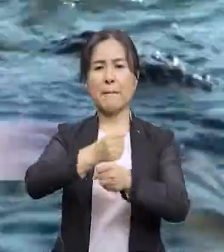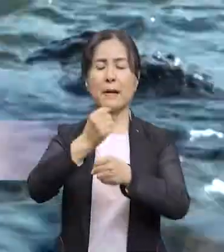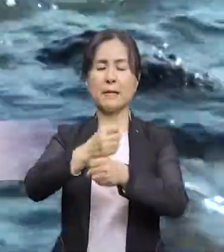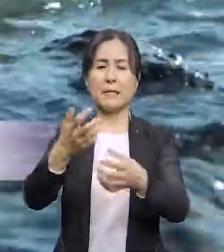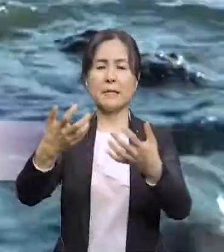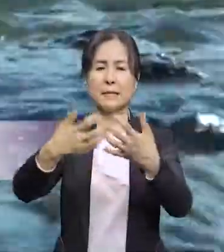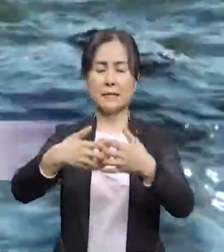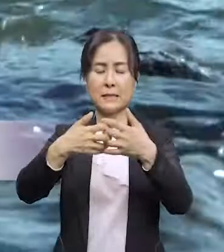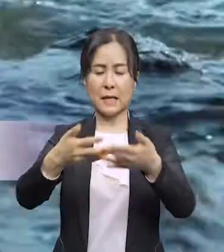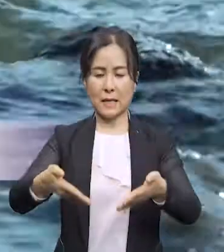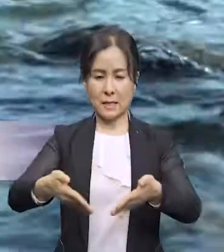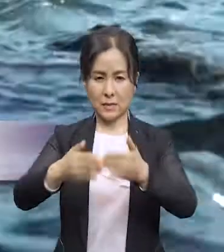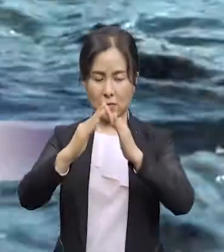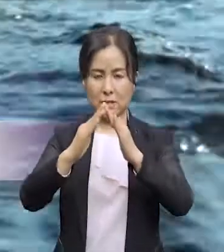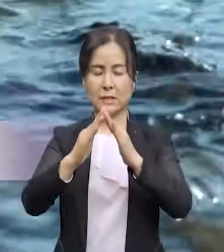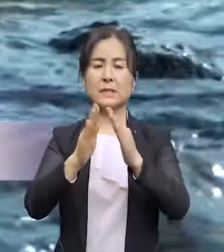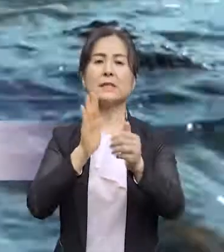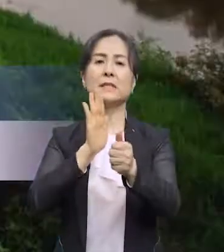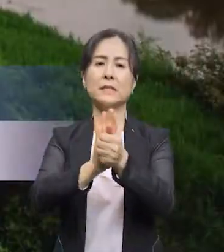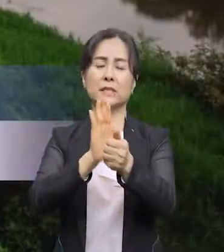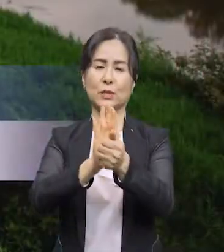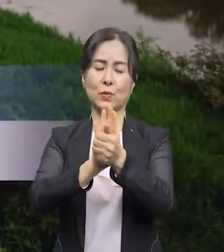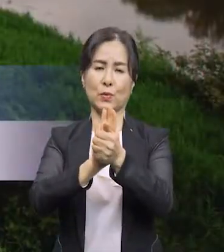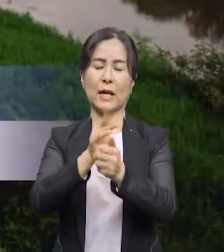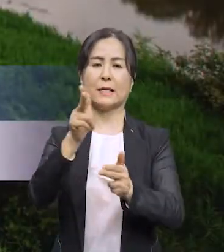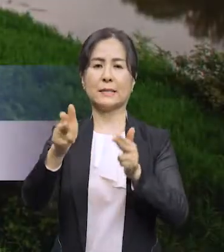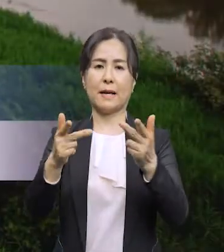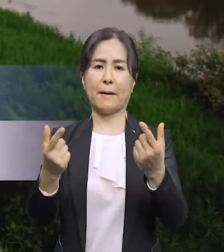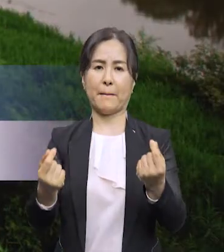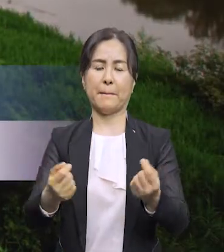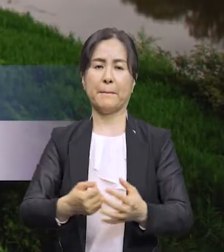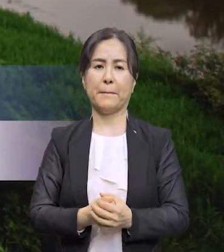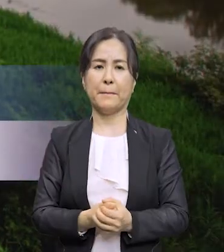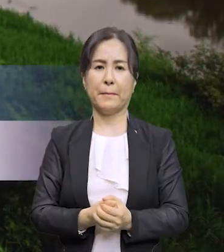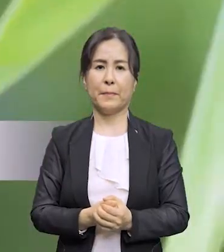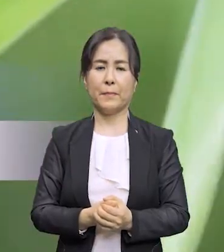시설, 비점 오염 저감 시설 설치 등을 지원하는 사업입니다.